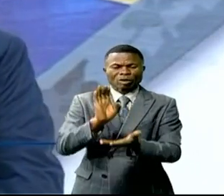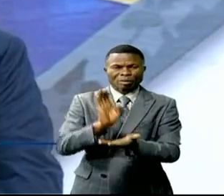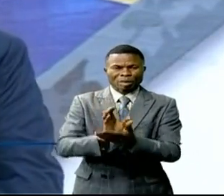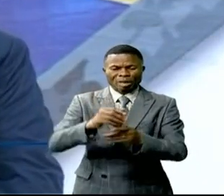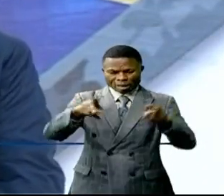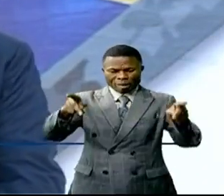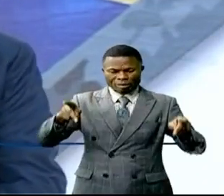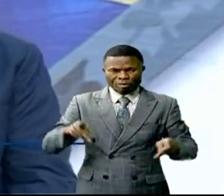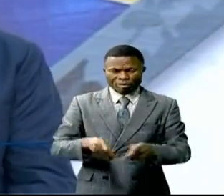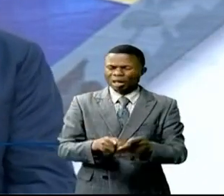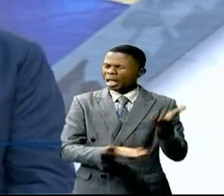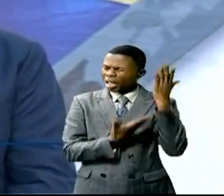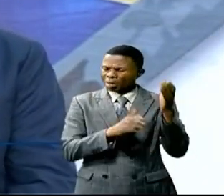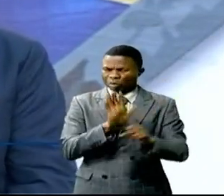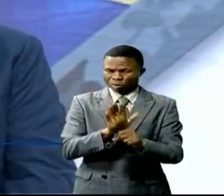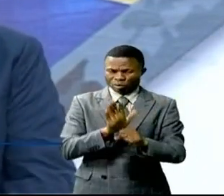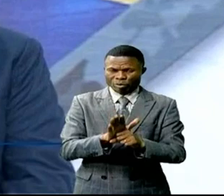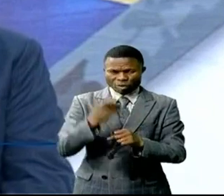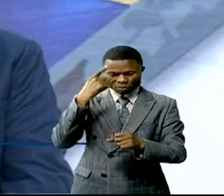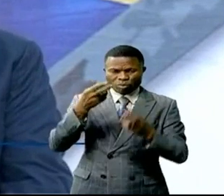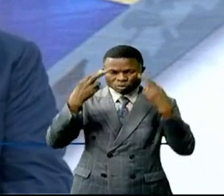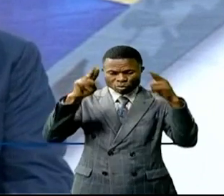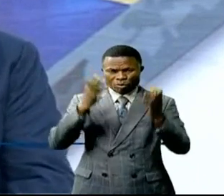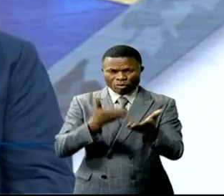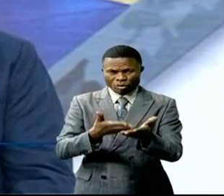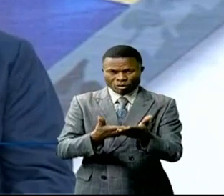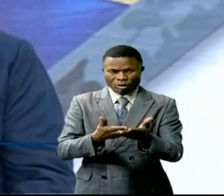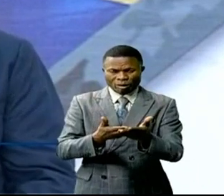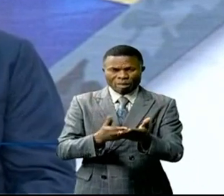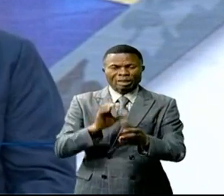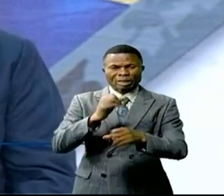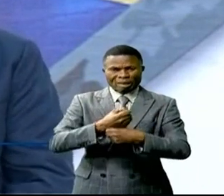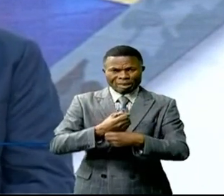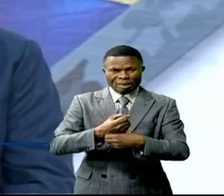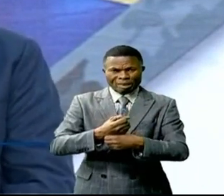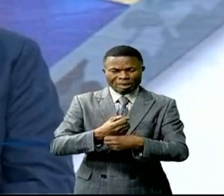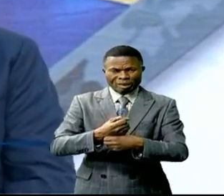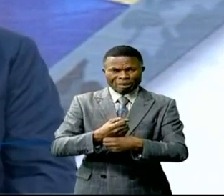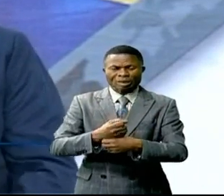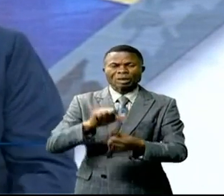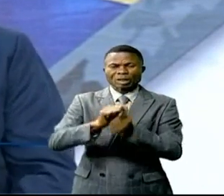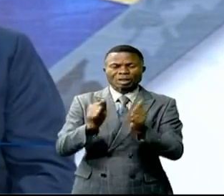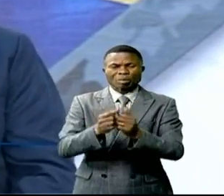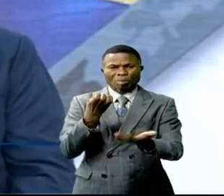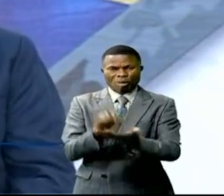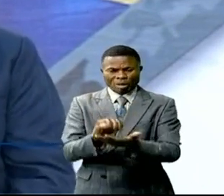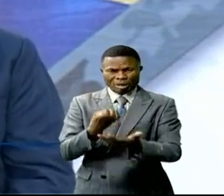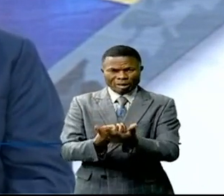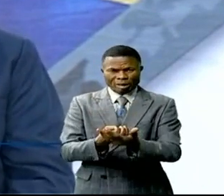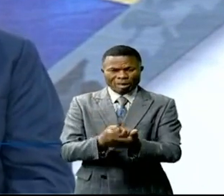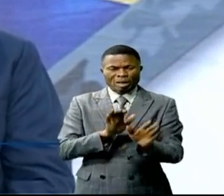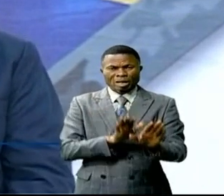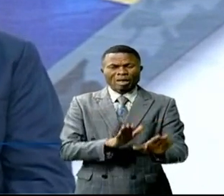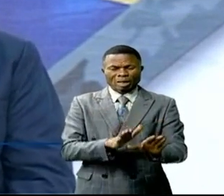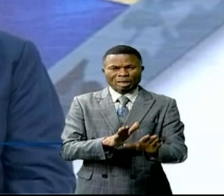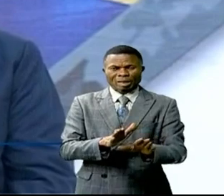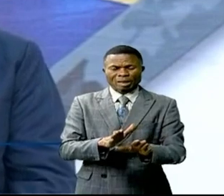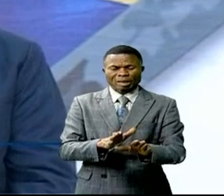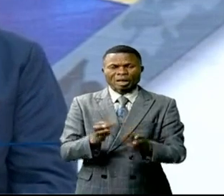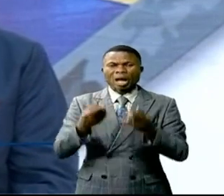condition sine qua non pour sa réussite. Il faut pour ce faire créer un incitatif économique en accordant une remise de